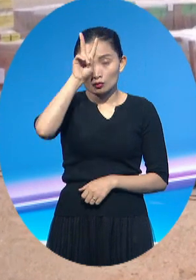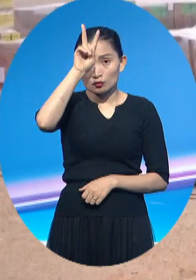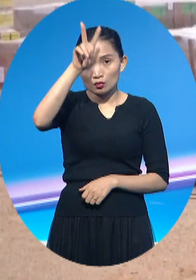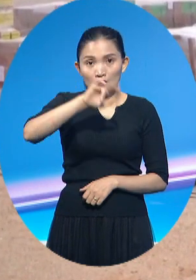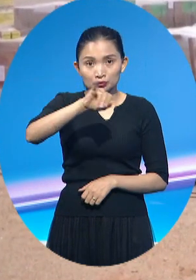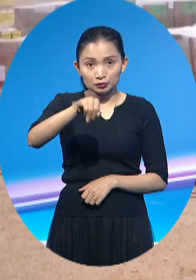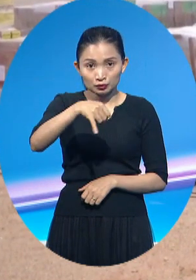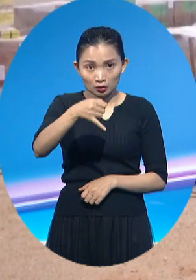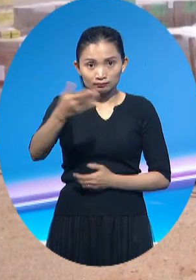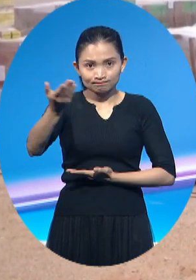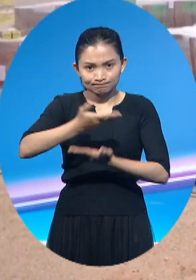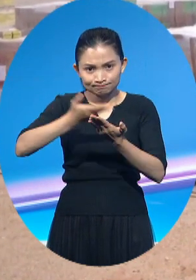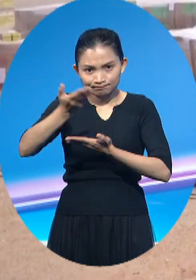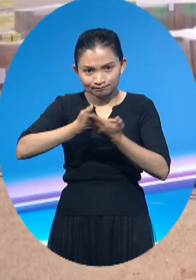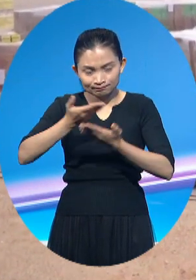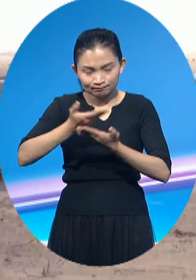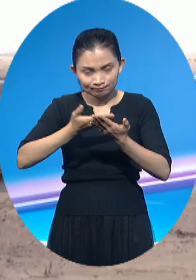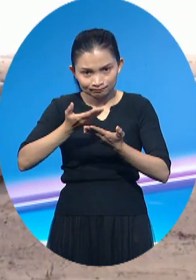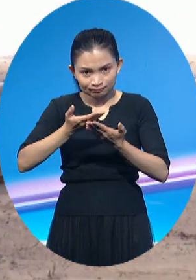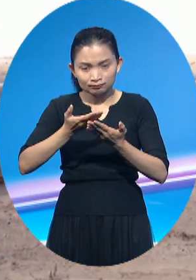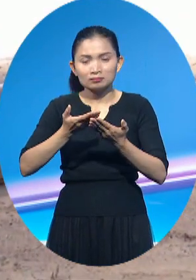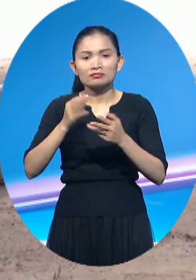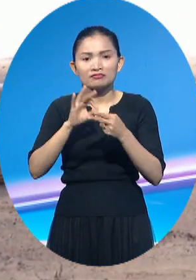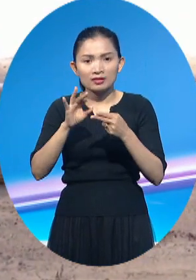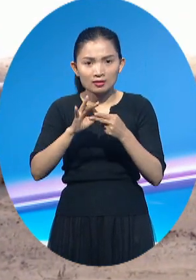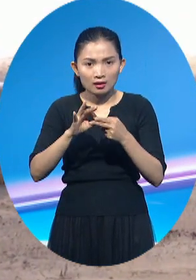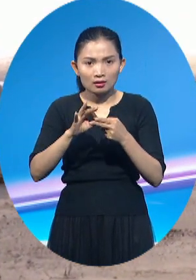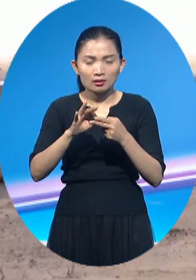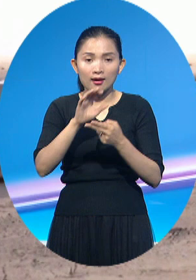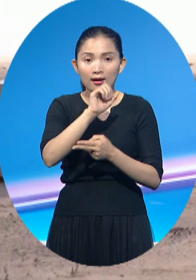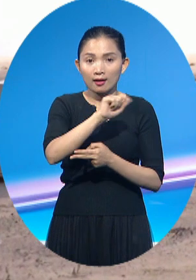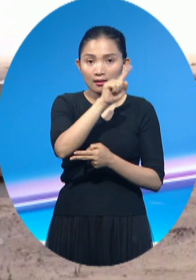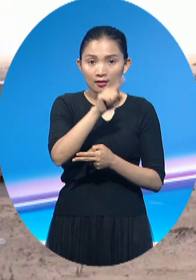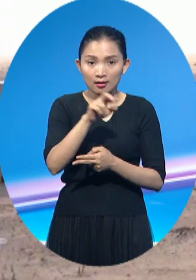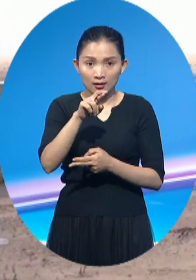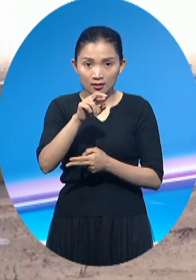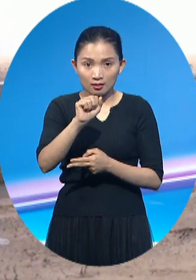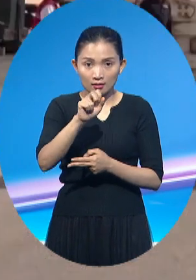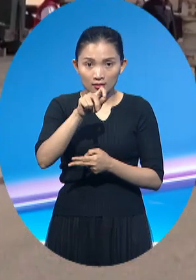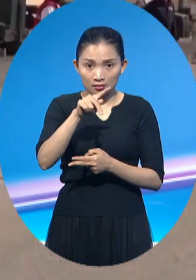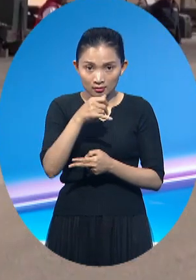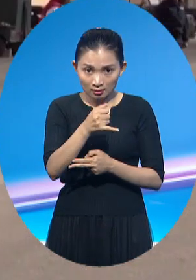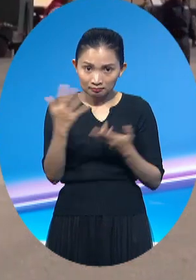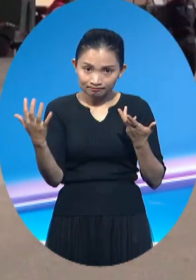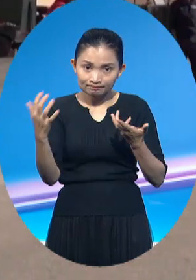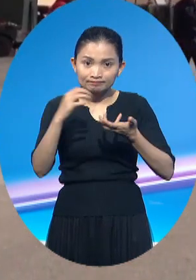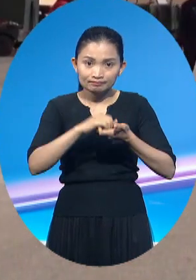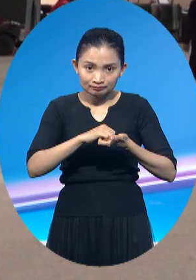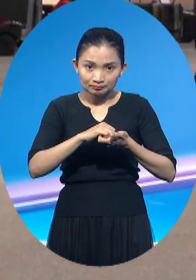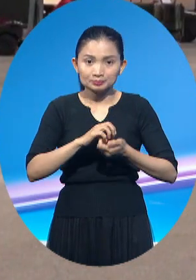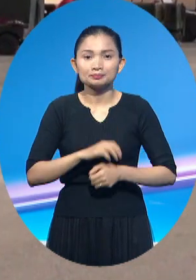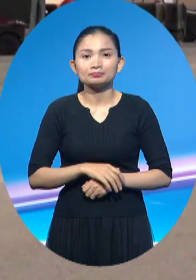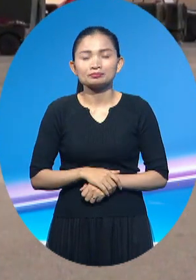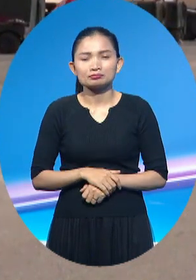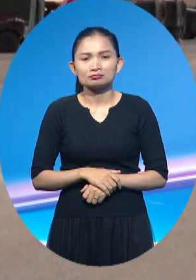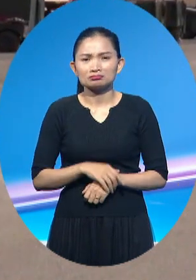thảo luận về việc hợp tác sâu hơn với các đối tác Ả Rập nhằm giải quyết tình hình nhân đạo đang ngày càng trở nên tồi tệ hơn ở Gaza. Theo các nguồn